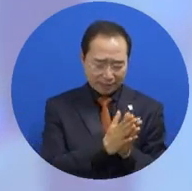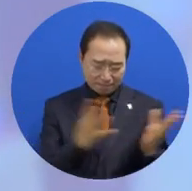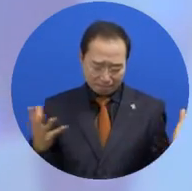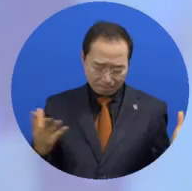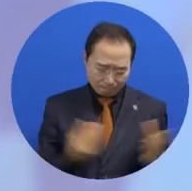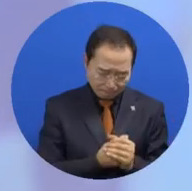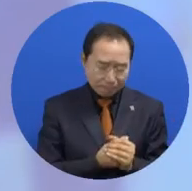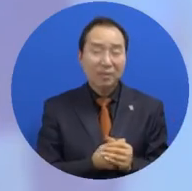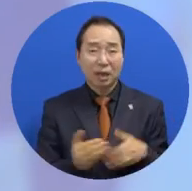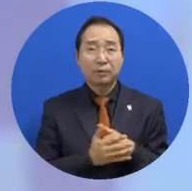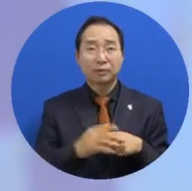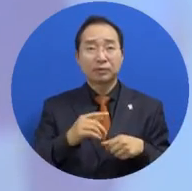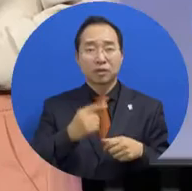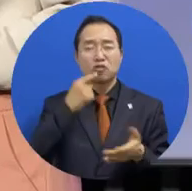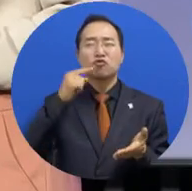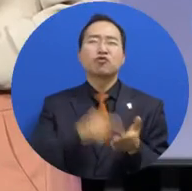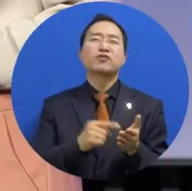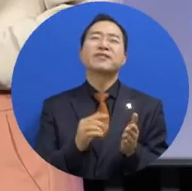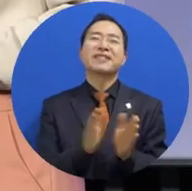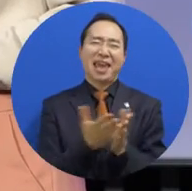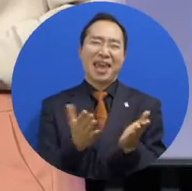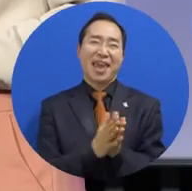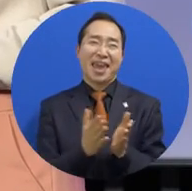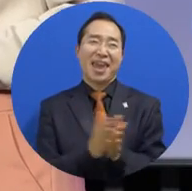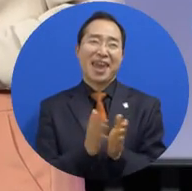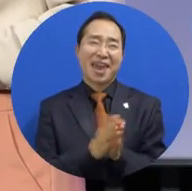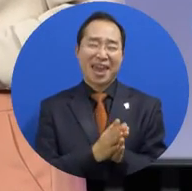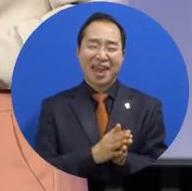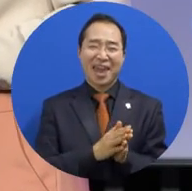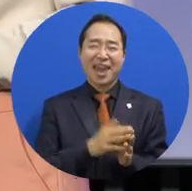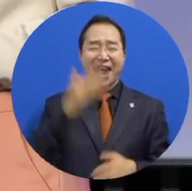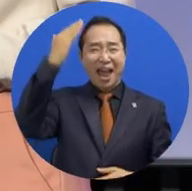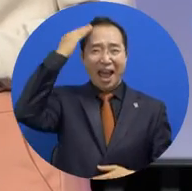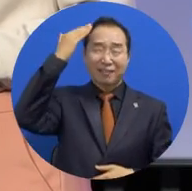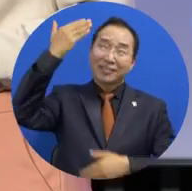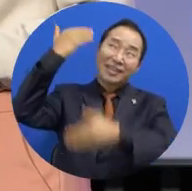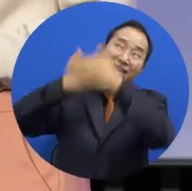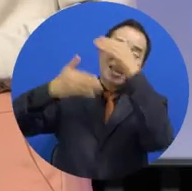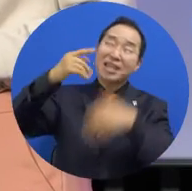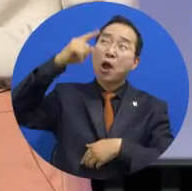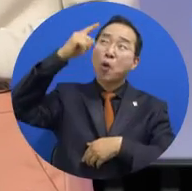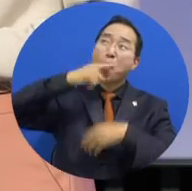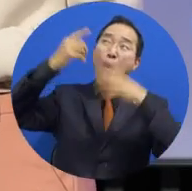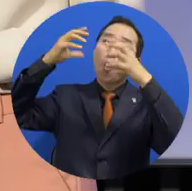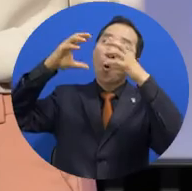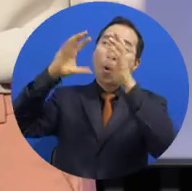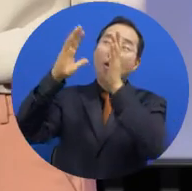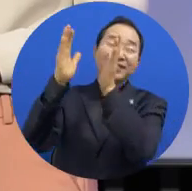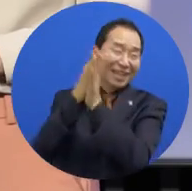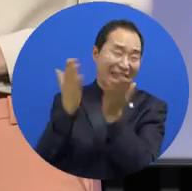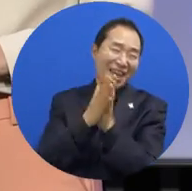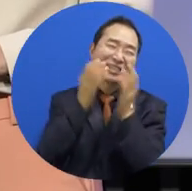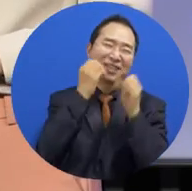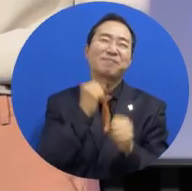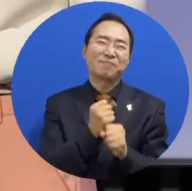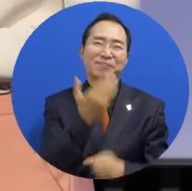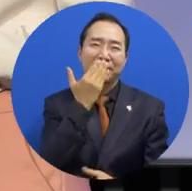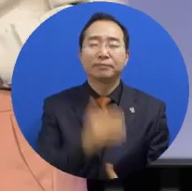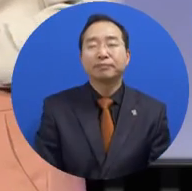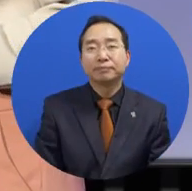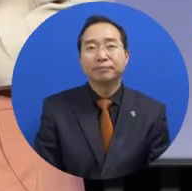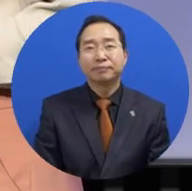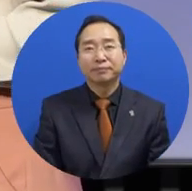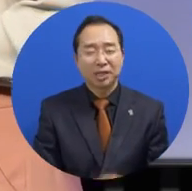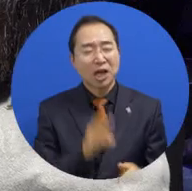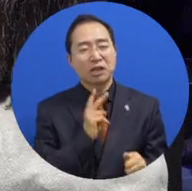생성시켜서 책이 되면 아주 쉽고 재미난 이제 동양 고전의 어떤 텍스트 하나가 이제 탄생하는